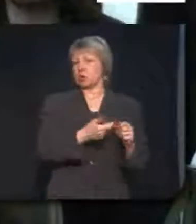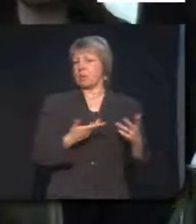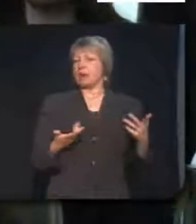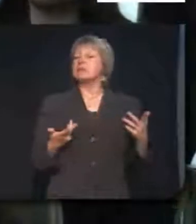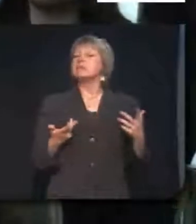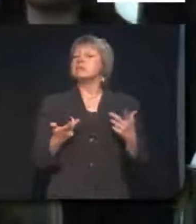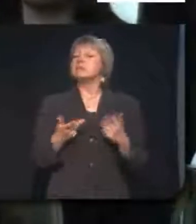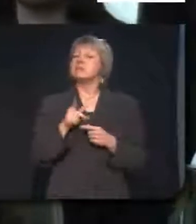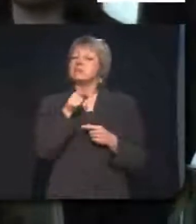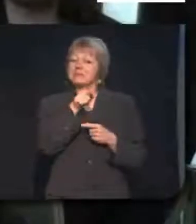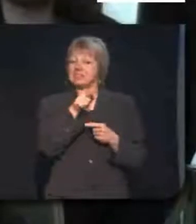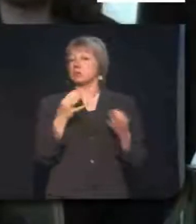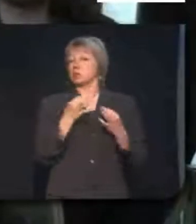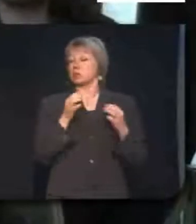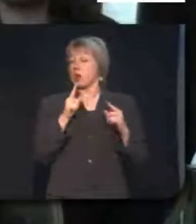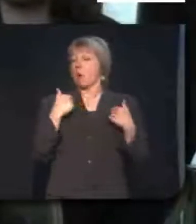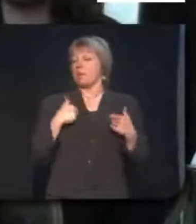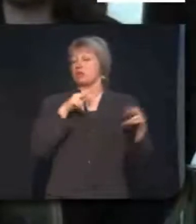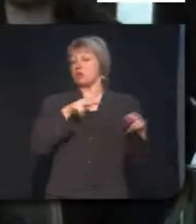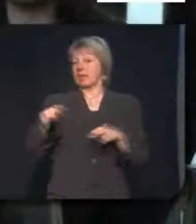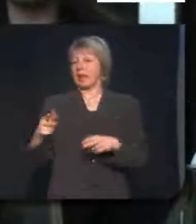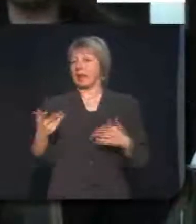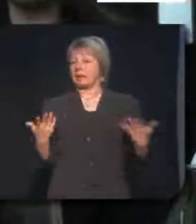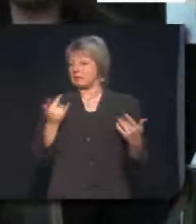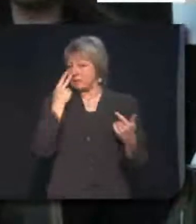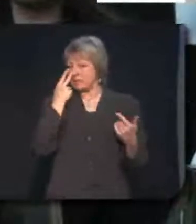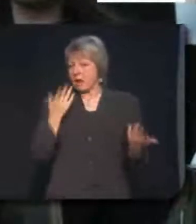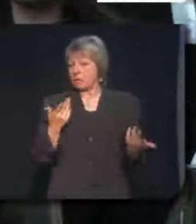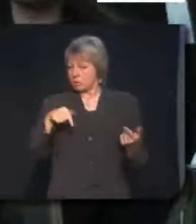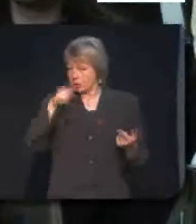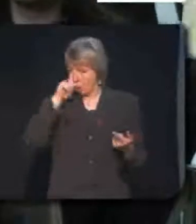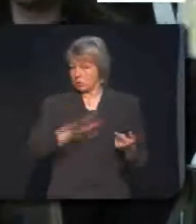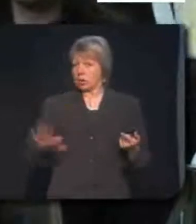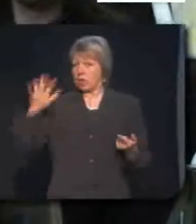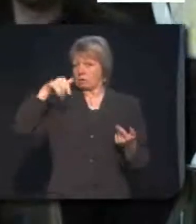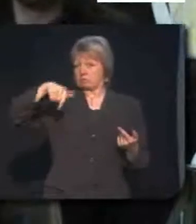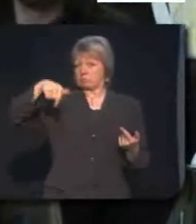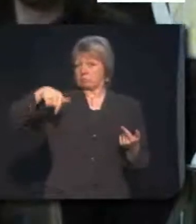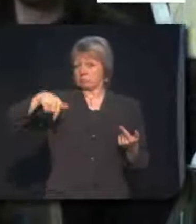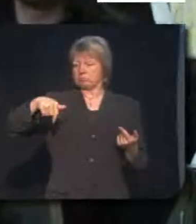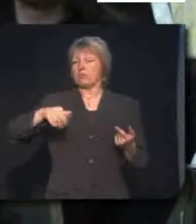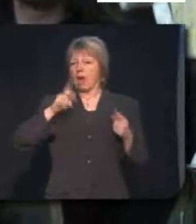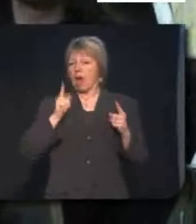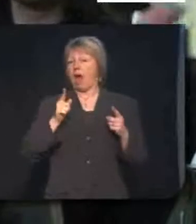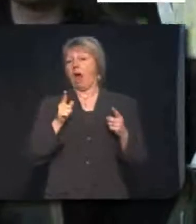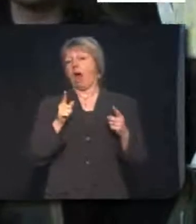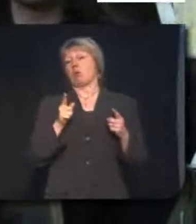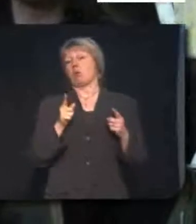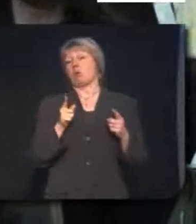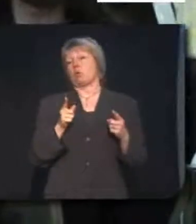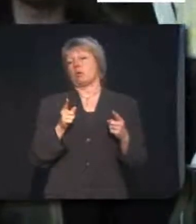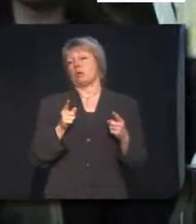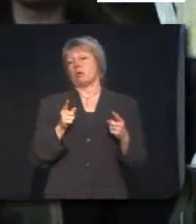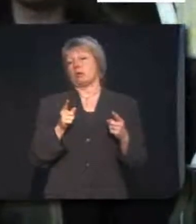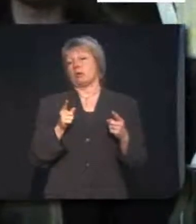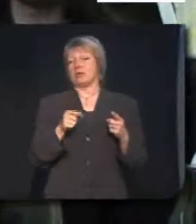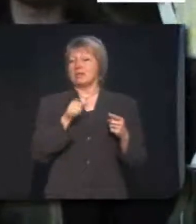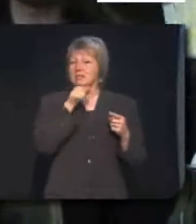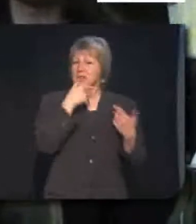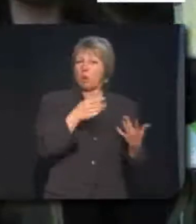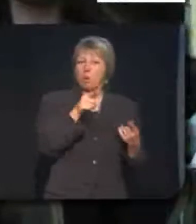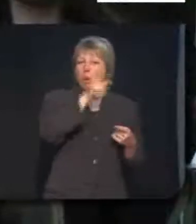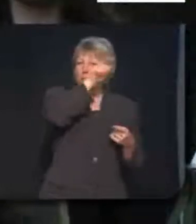es hat mit Menschenrechten zu tun in Deutschland werden die Menschenrechte missachtet von intersexuellen Menschen